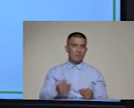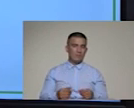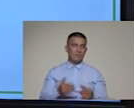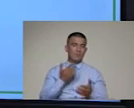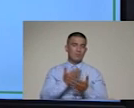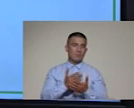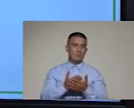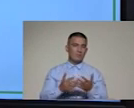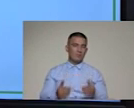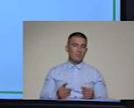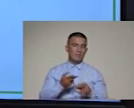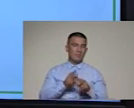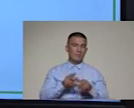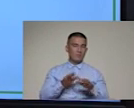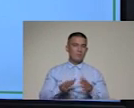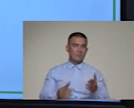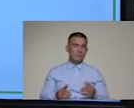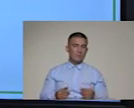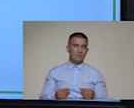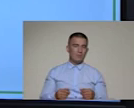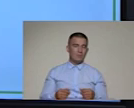Ya'ni bu yerda